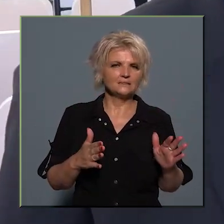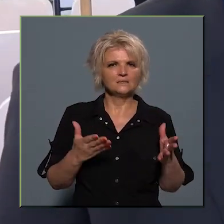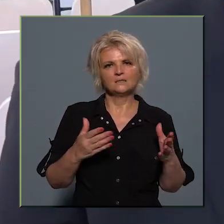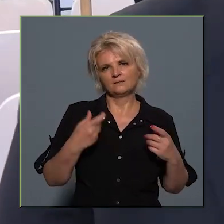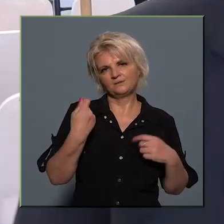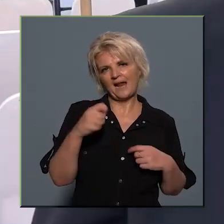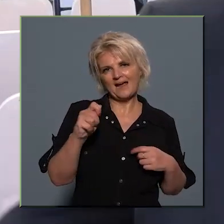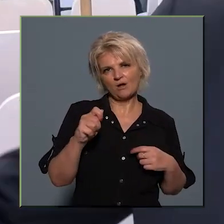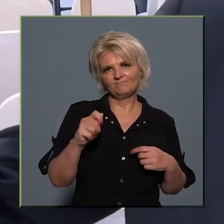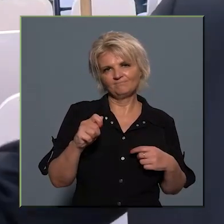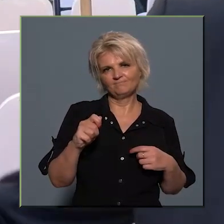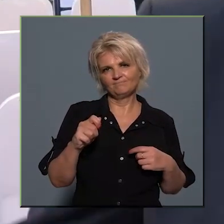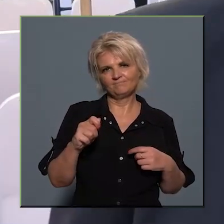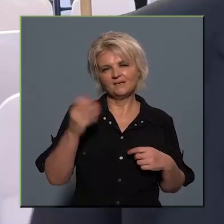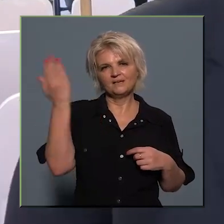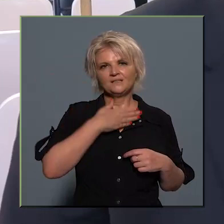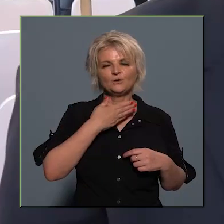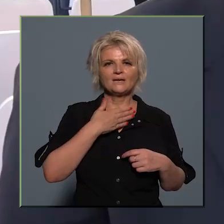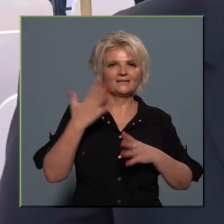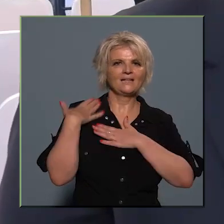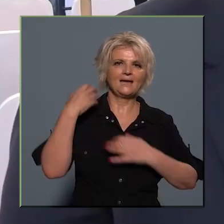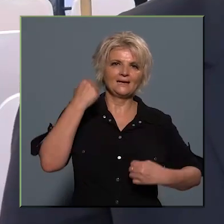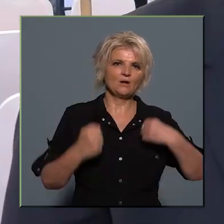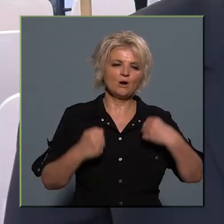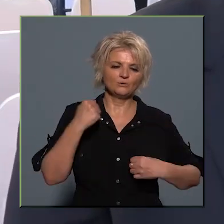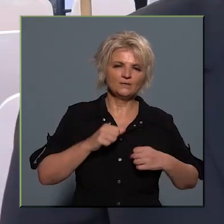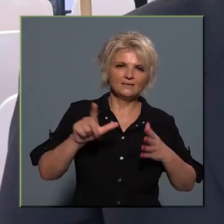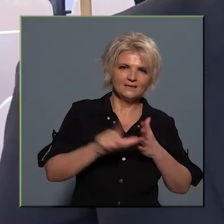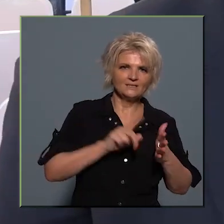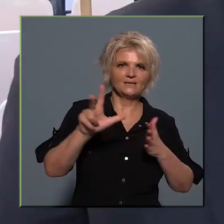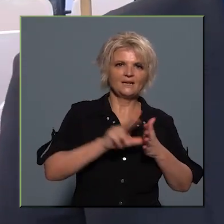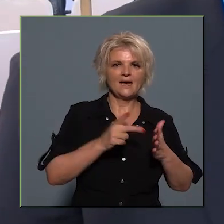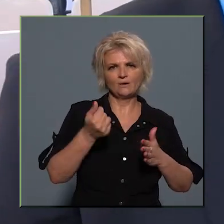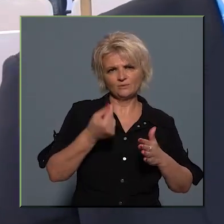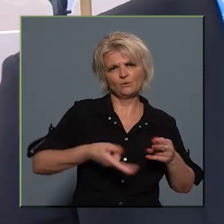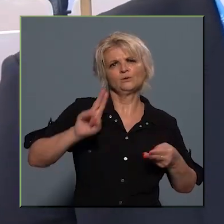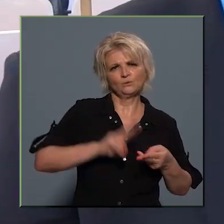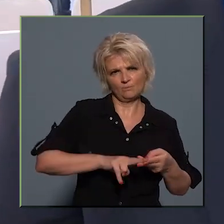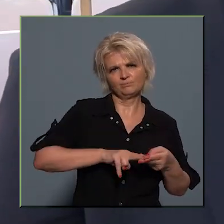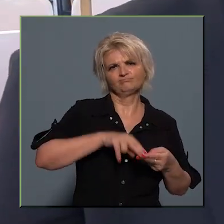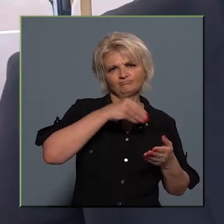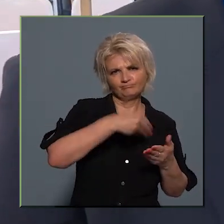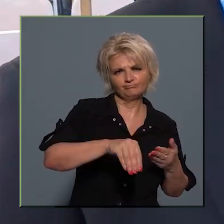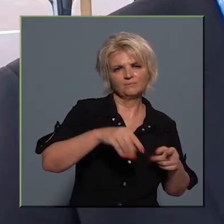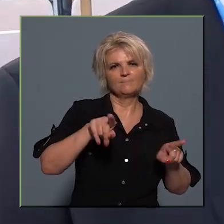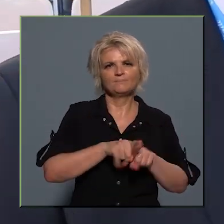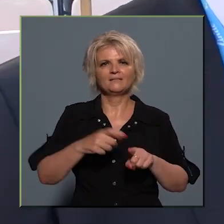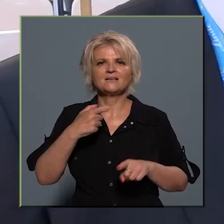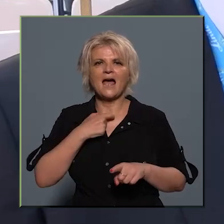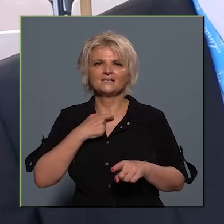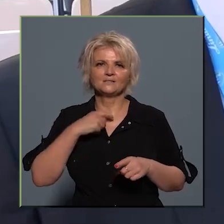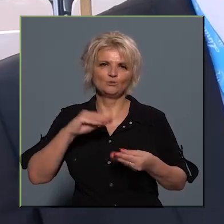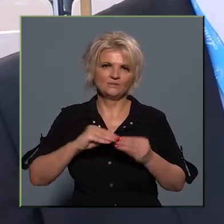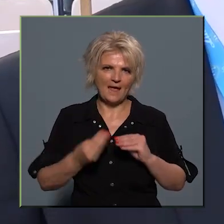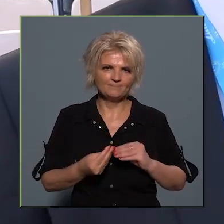költséges. Egy hidrogén teherautó, ez kétszer-háromszor annyiba kerül, mint egy gázüzemű. Tehát ezeket